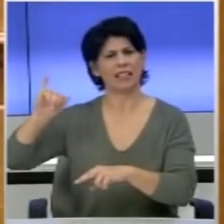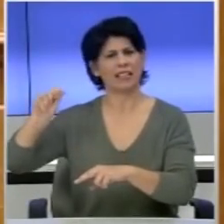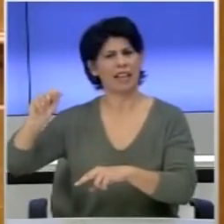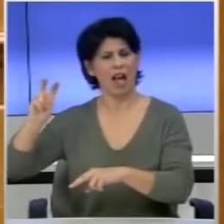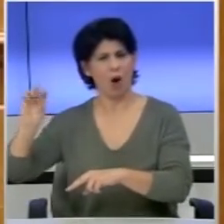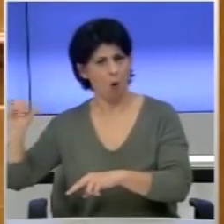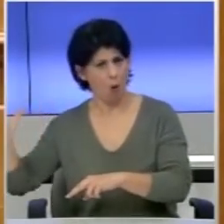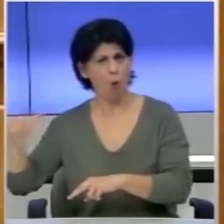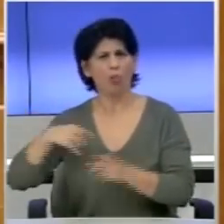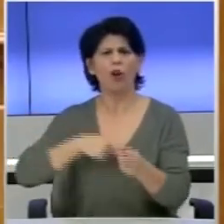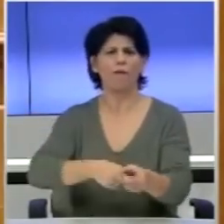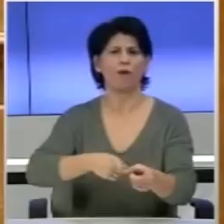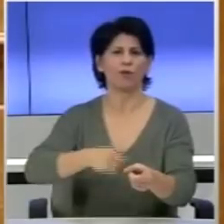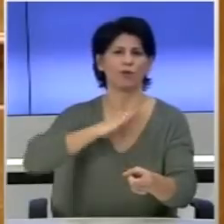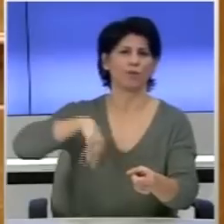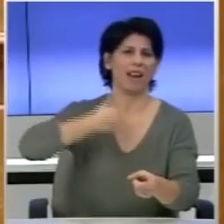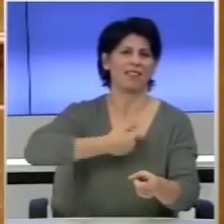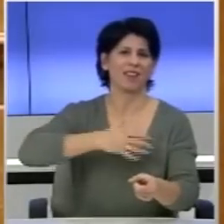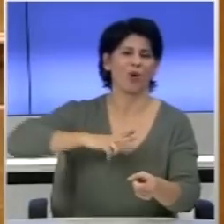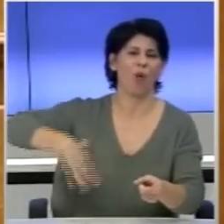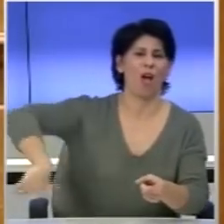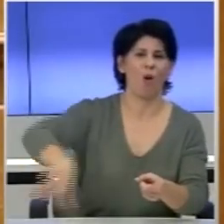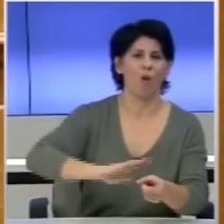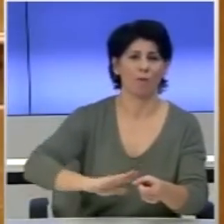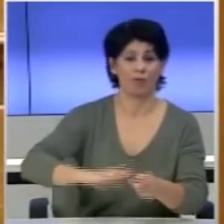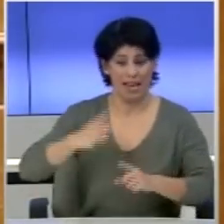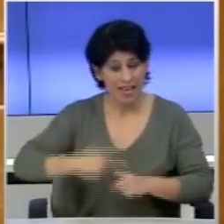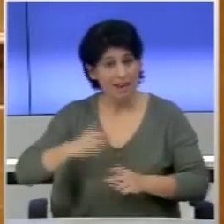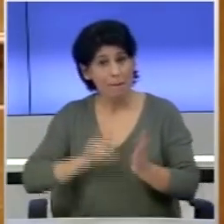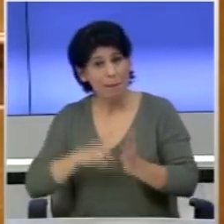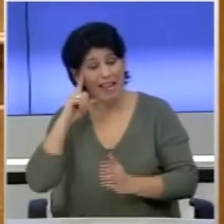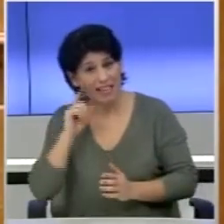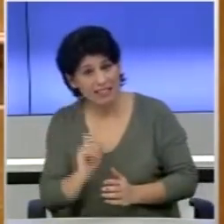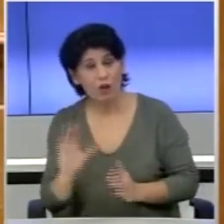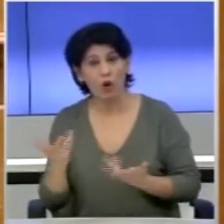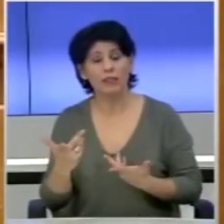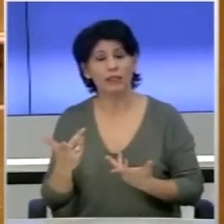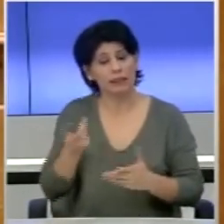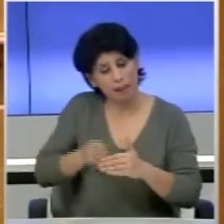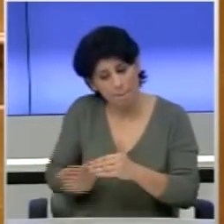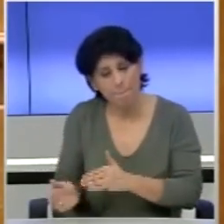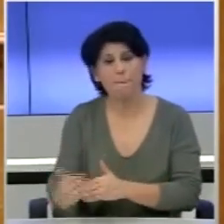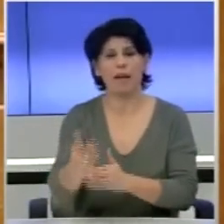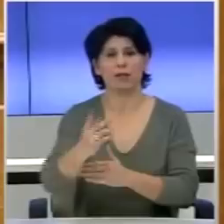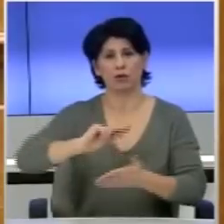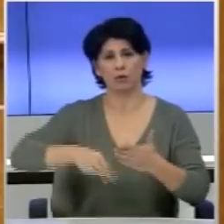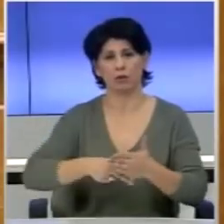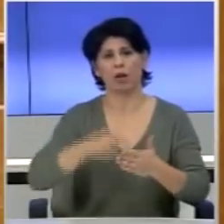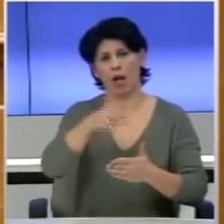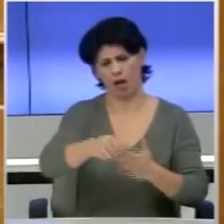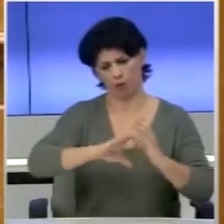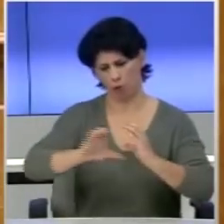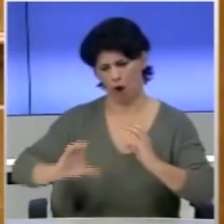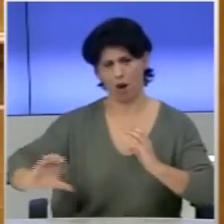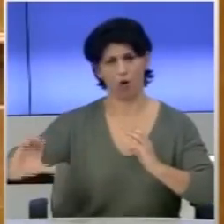λαού. Και παραπέρα, ο ελληνικός λαός πρέπει να γνωρίζει ότι και μέσω της υπογραφής του East Med